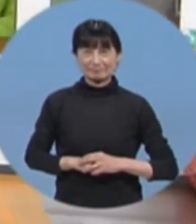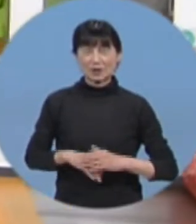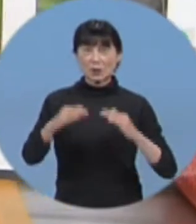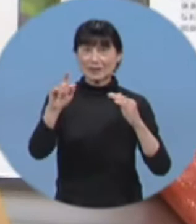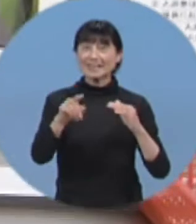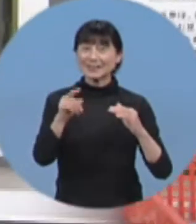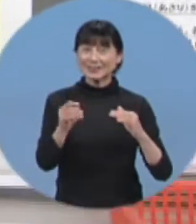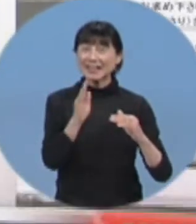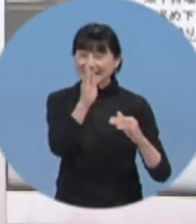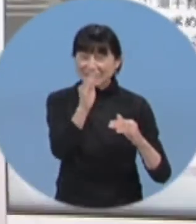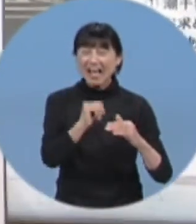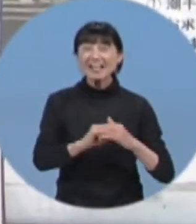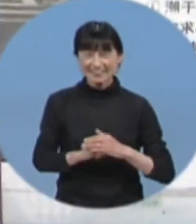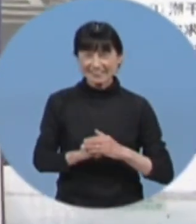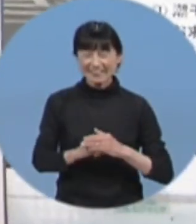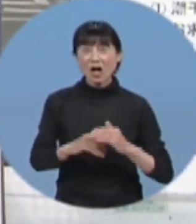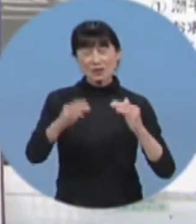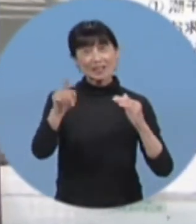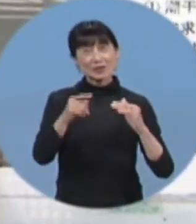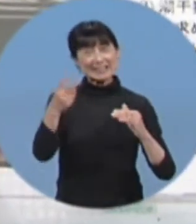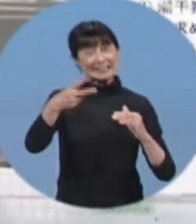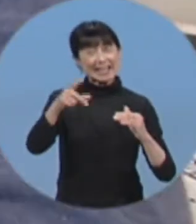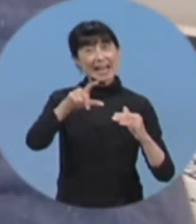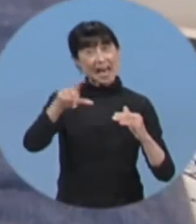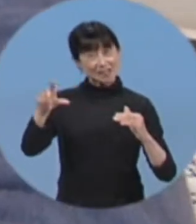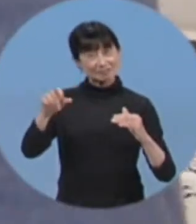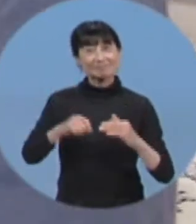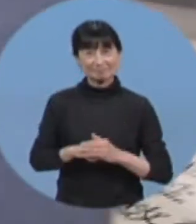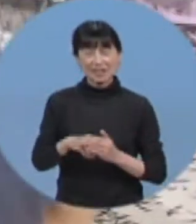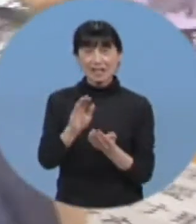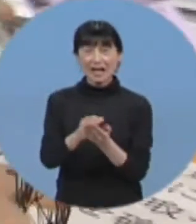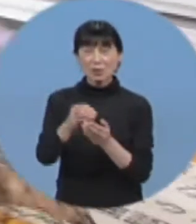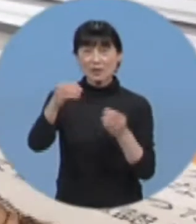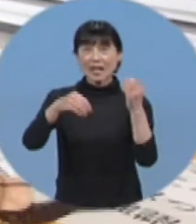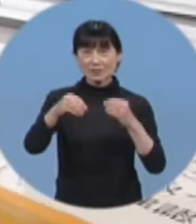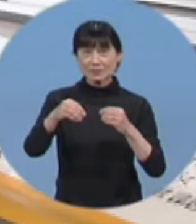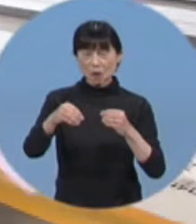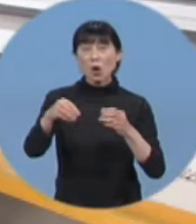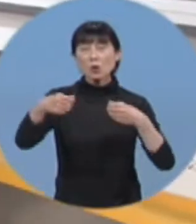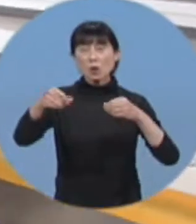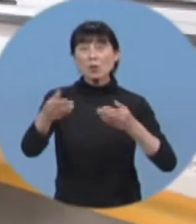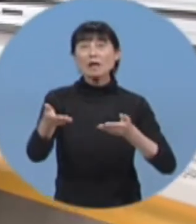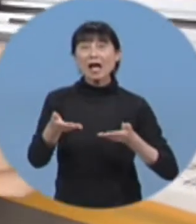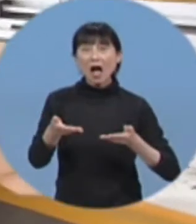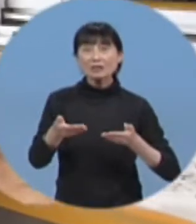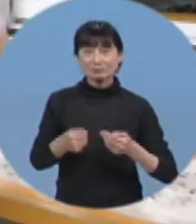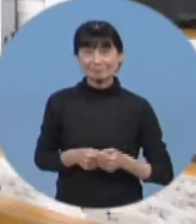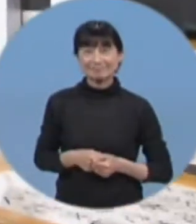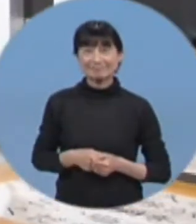大人1人お願いします。 大人1人2000円、貝を入れる網袋ももらえます。 じゃじゃじゃ